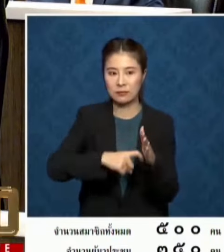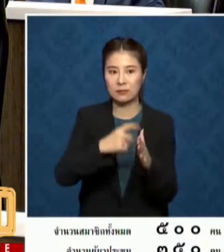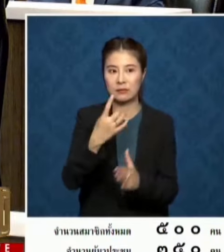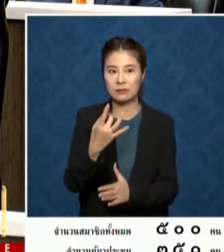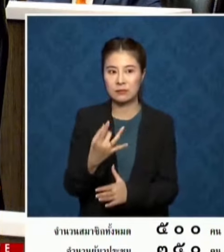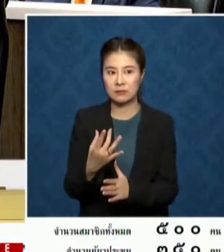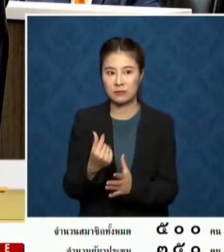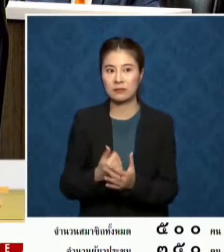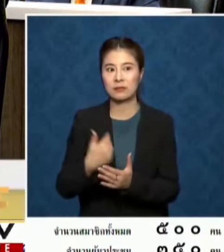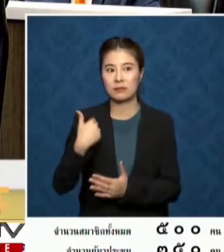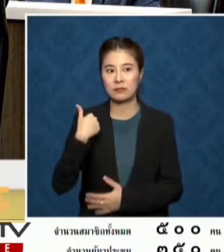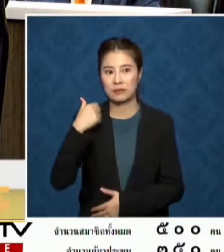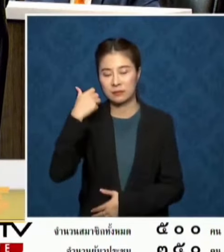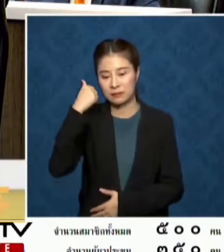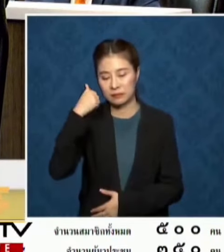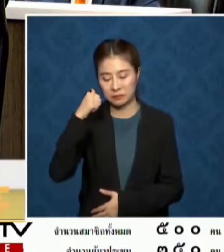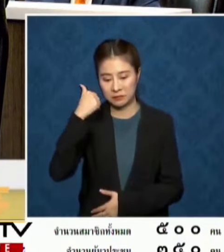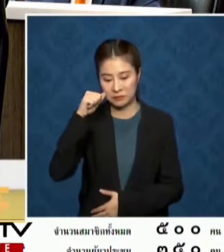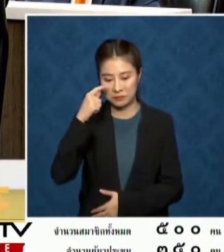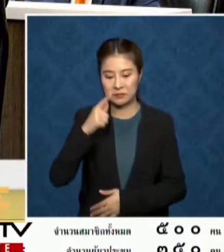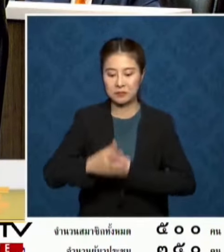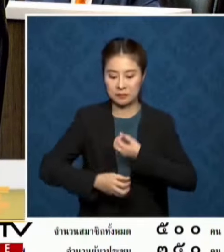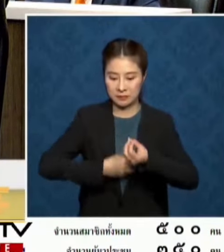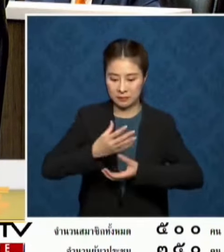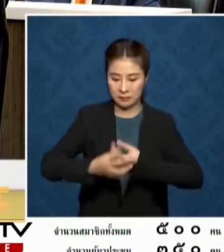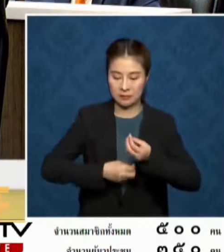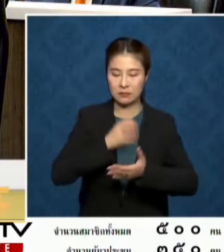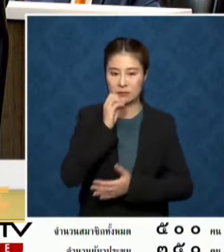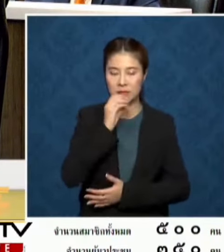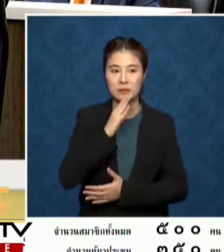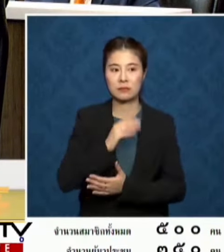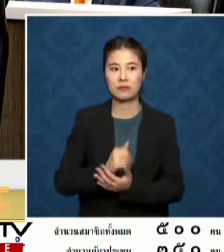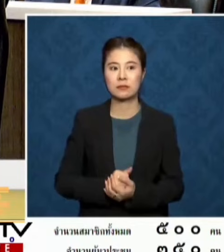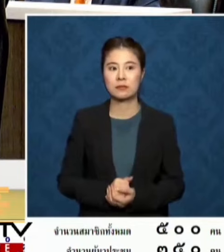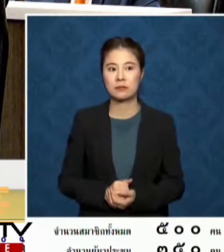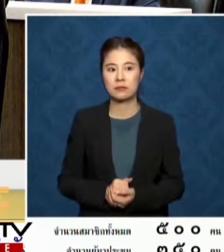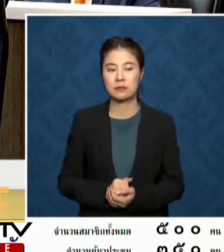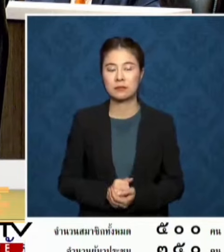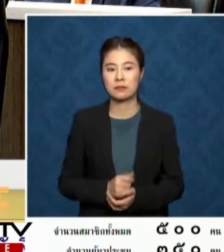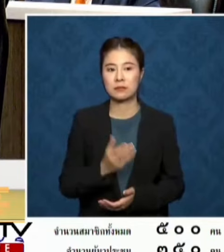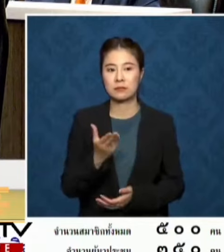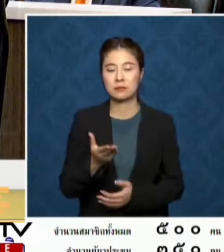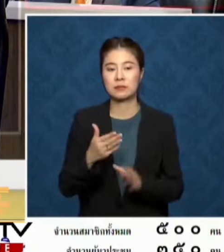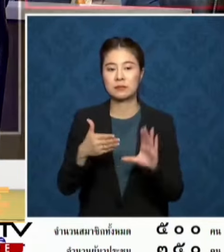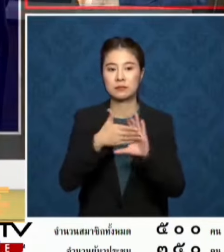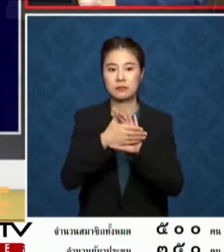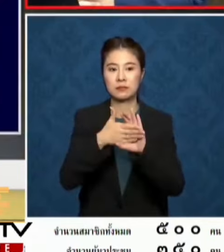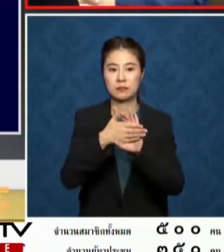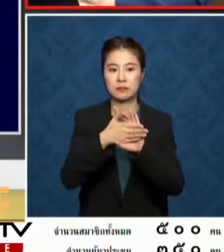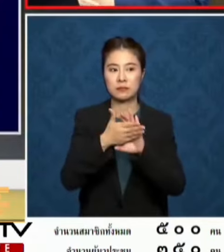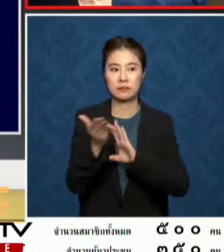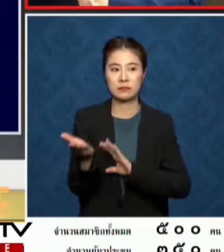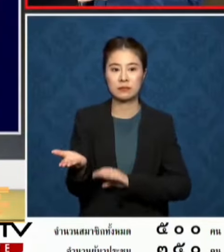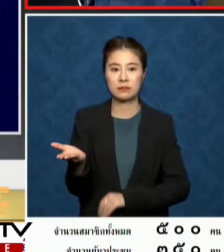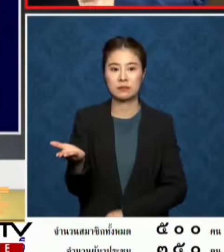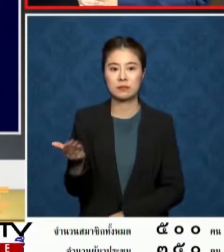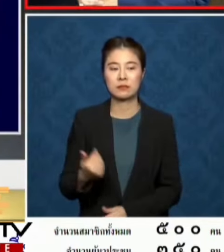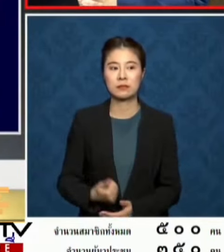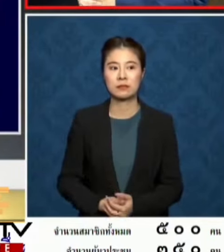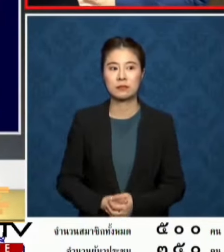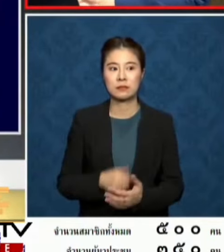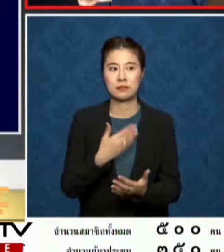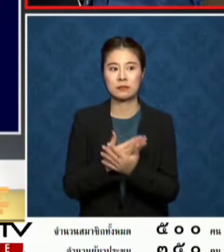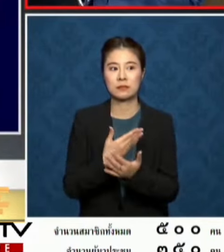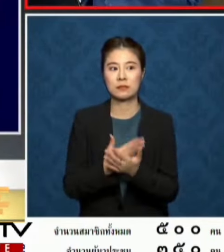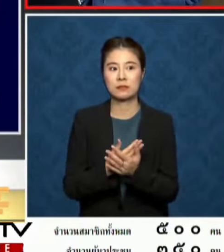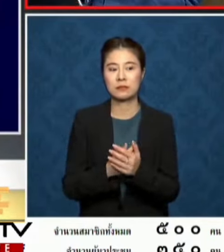ๆในตลอด3วันค่ะเหตุผลแรกที่ควรตัดนะคะเดี๋ยวดิฉันขอสไลด์ขึ้นด้วยค่ะนะคะตัด 30,000 ล้